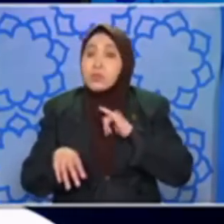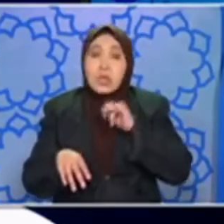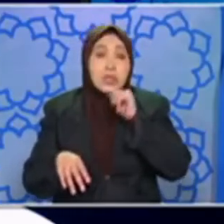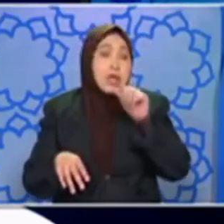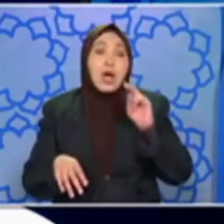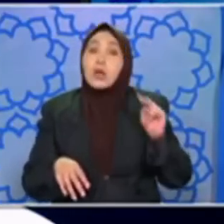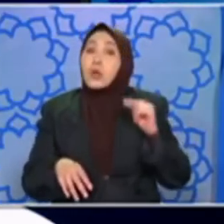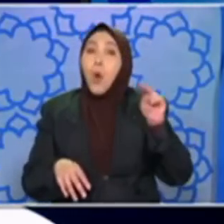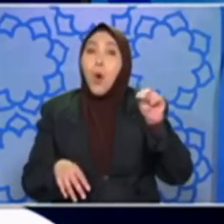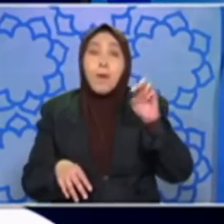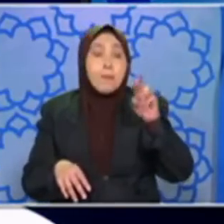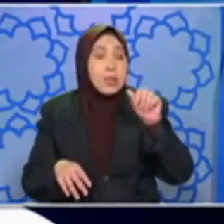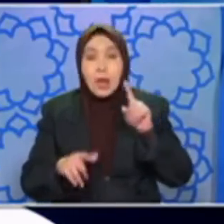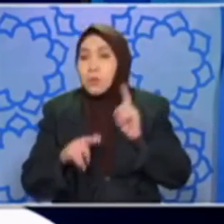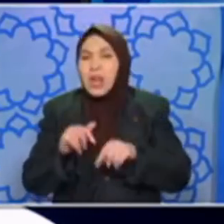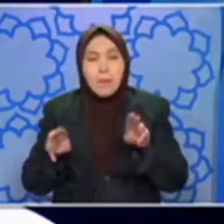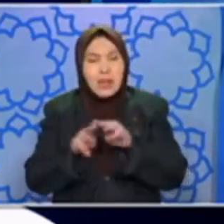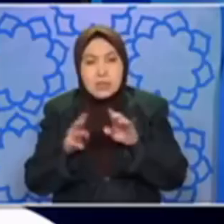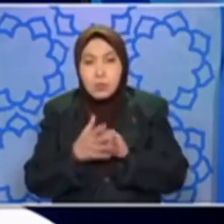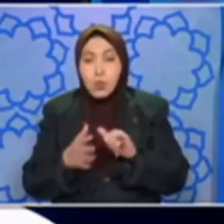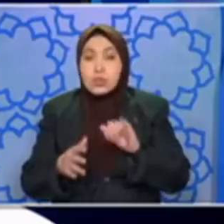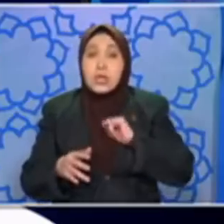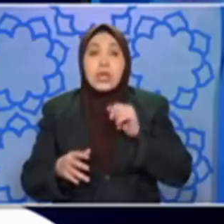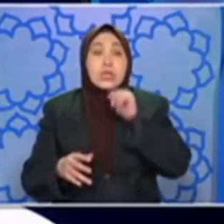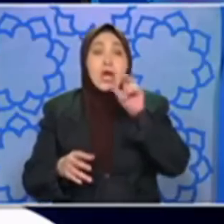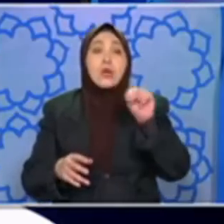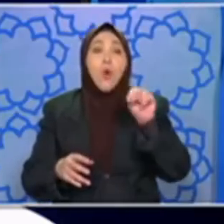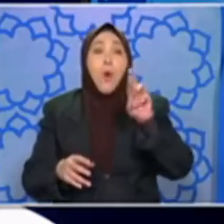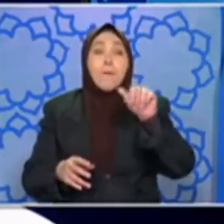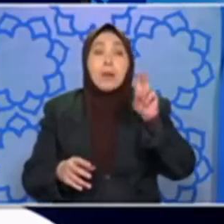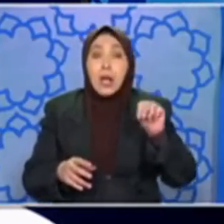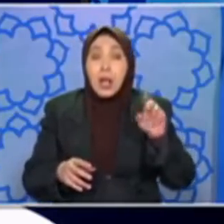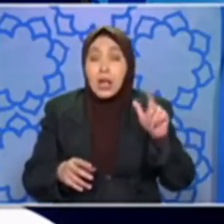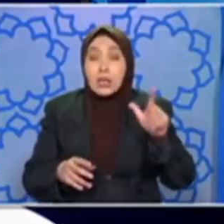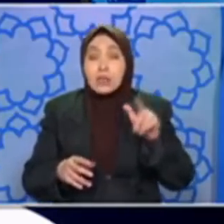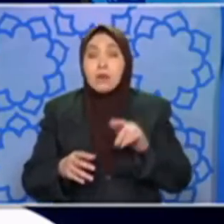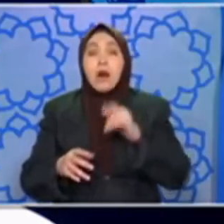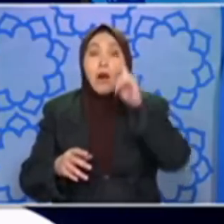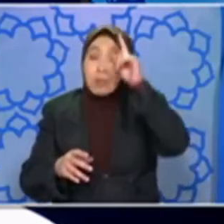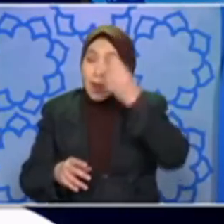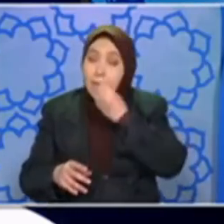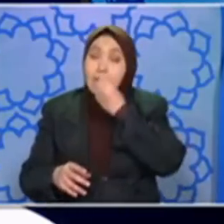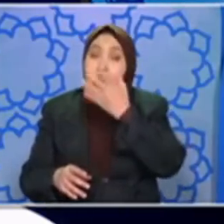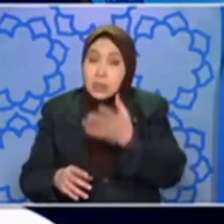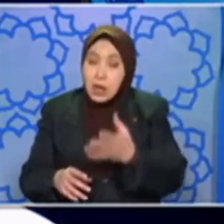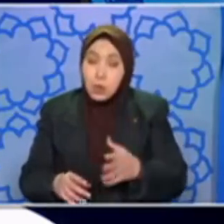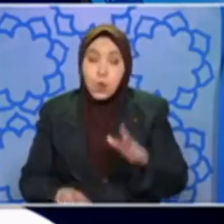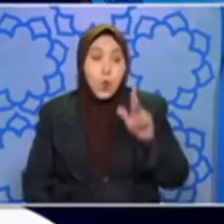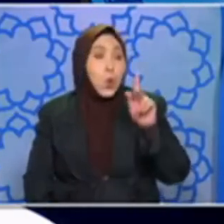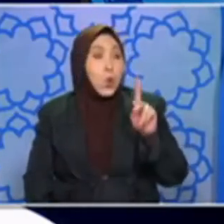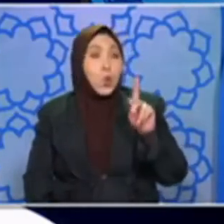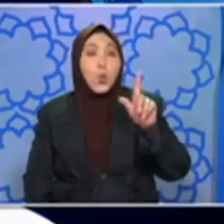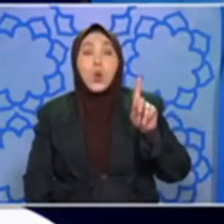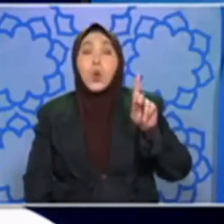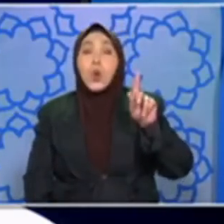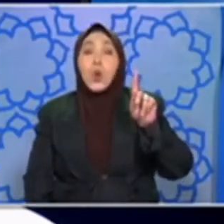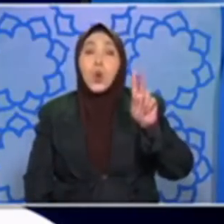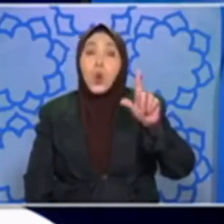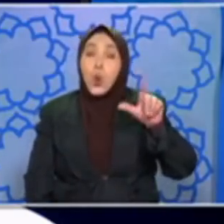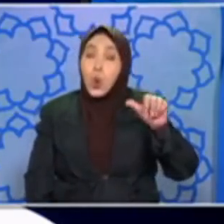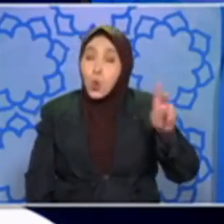bolehlah kira macam tu kan. Saya itu waktu saya tak normal, sekarang saya dah normal sikit. Allah kata kullu ulaika kana anhum